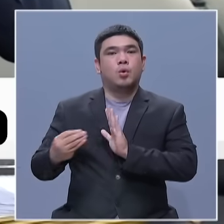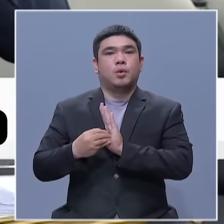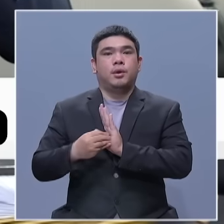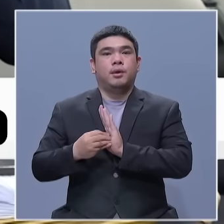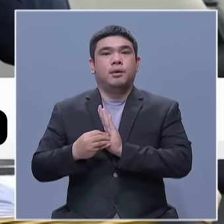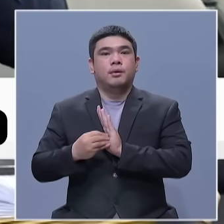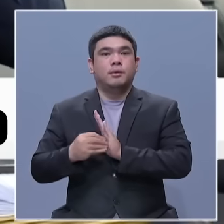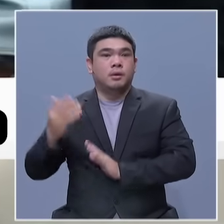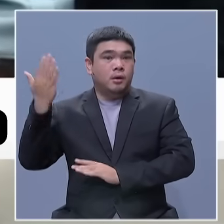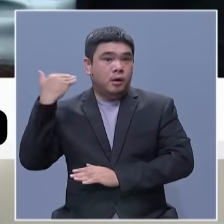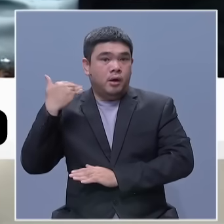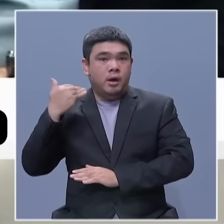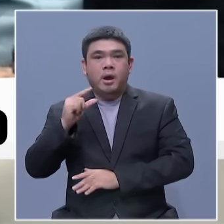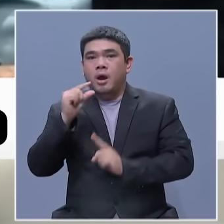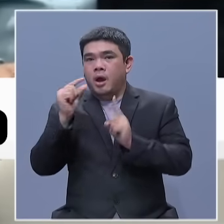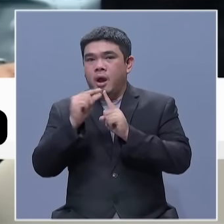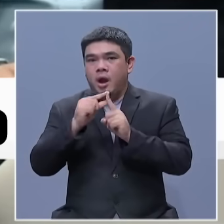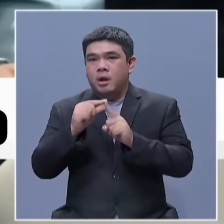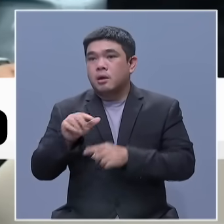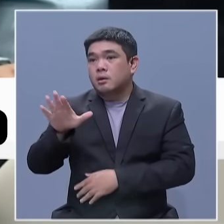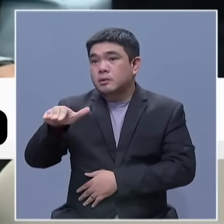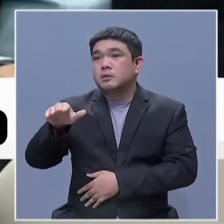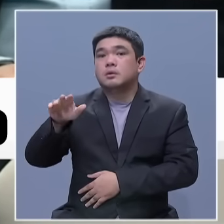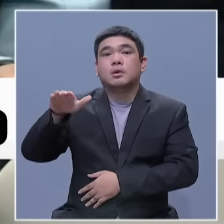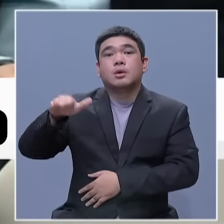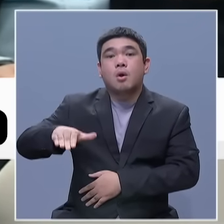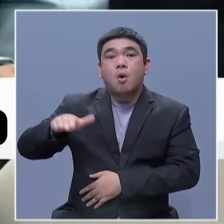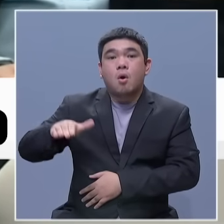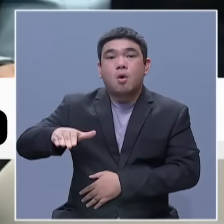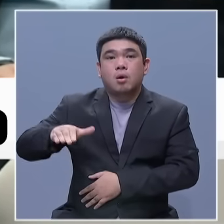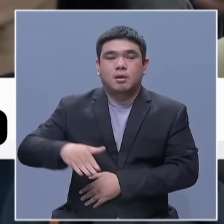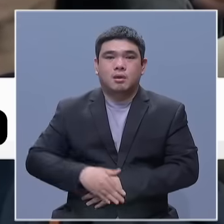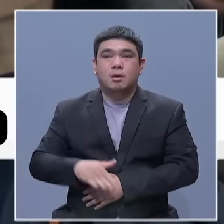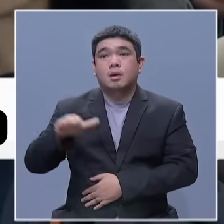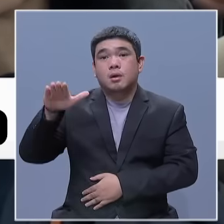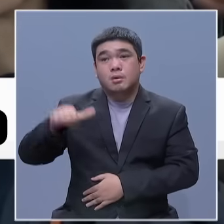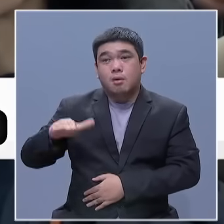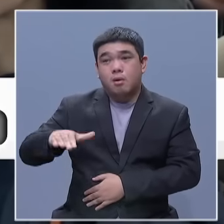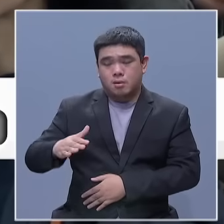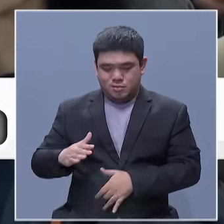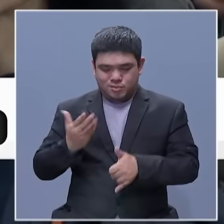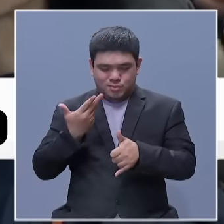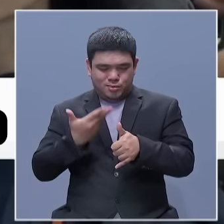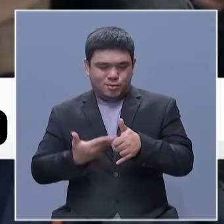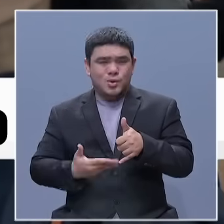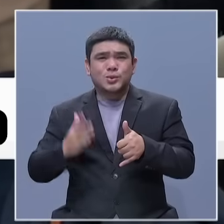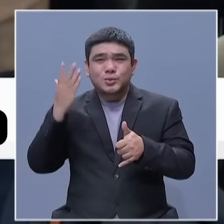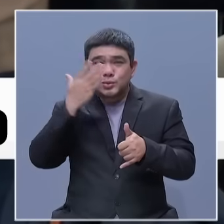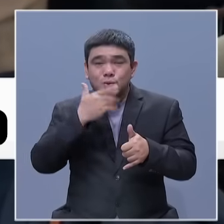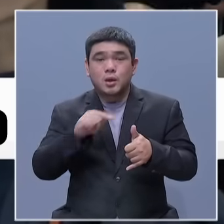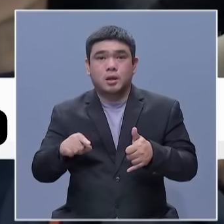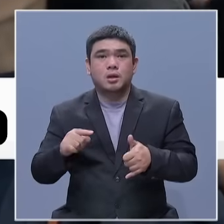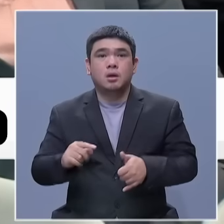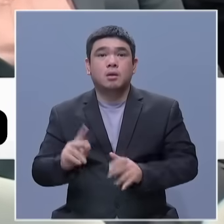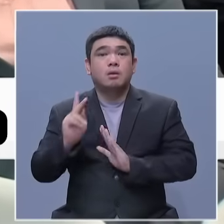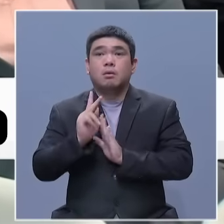พรรคที่มีการใช้คำพูดเรียกน้องหมายถึงเรียกผู้หญิงเรียกว่าน้องแล้วชมว่าหุ่นสวย ครับ แน่นอนว่าในทางกฎห